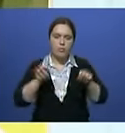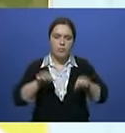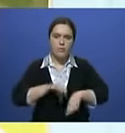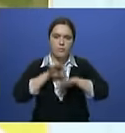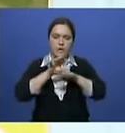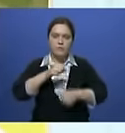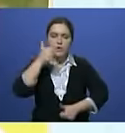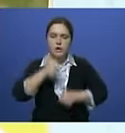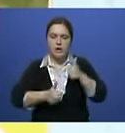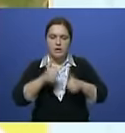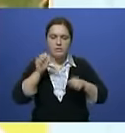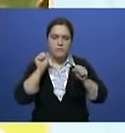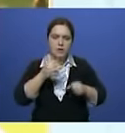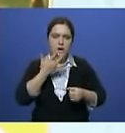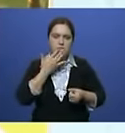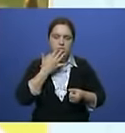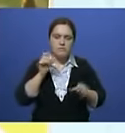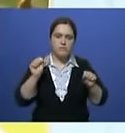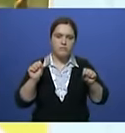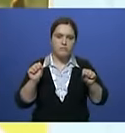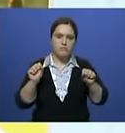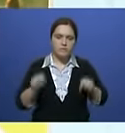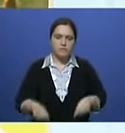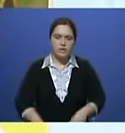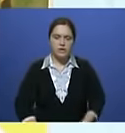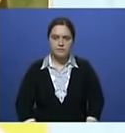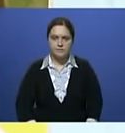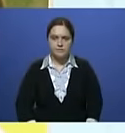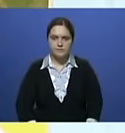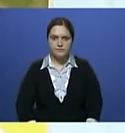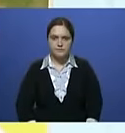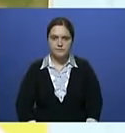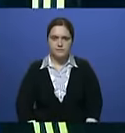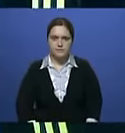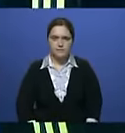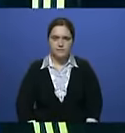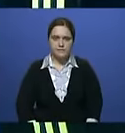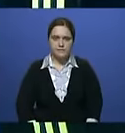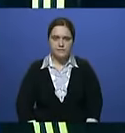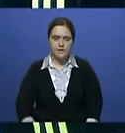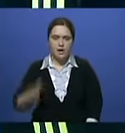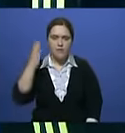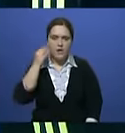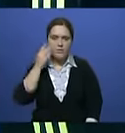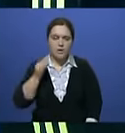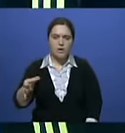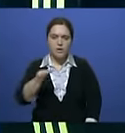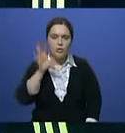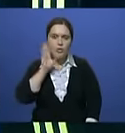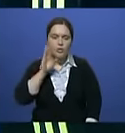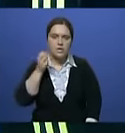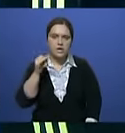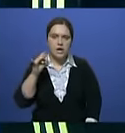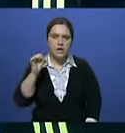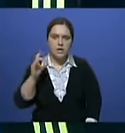здесь турниров ATP wta тура в Алматы на озере Сайран прол